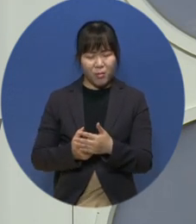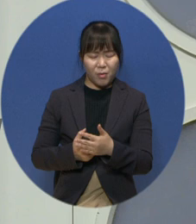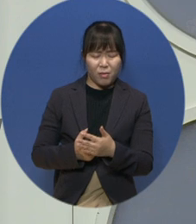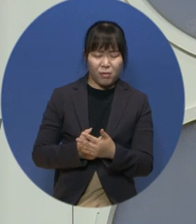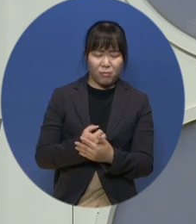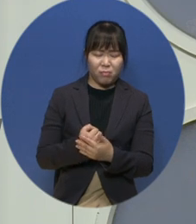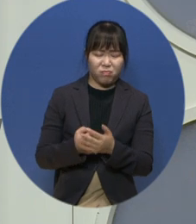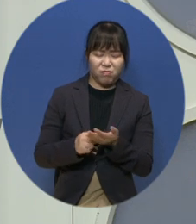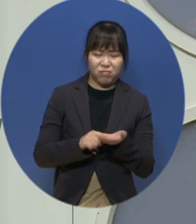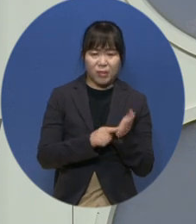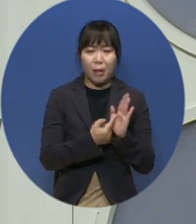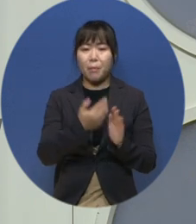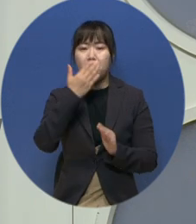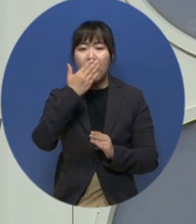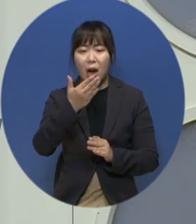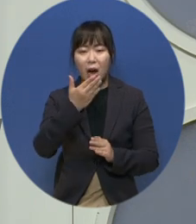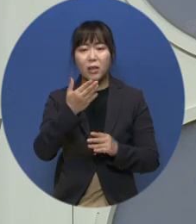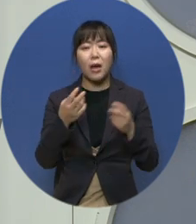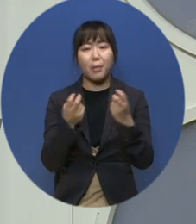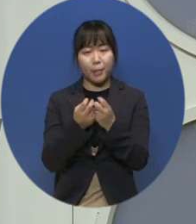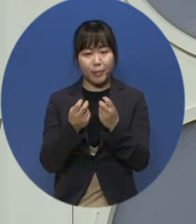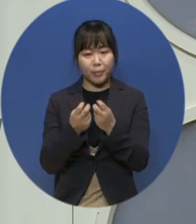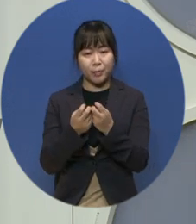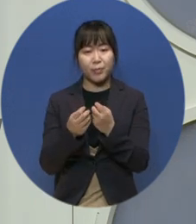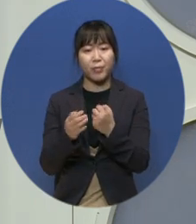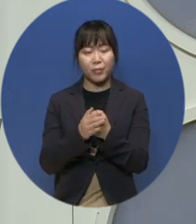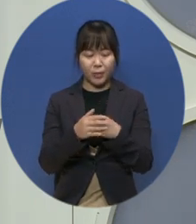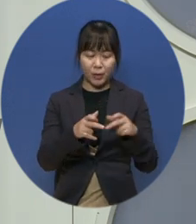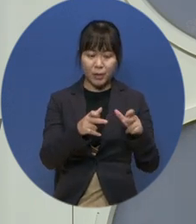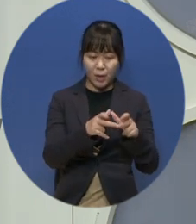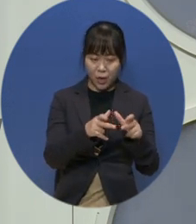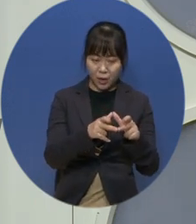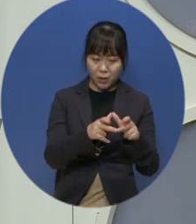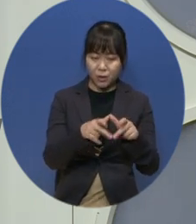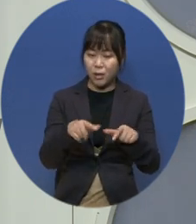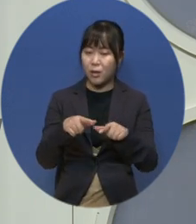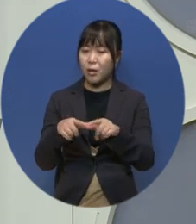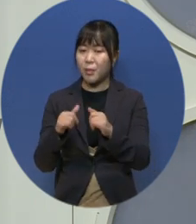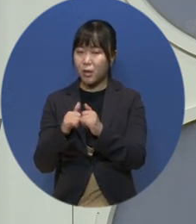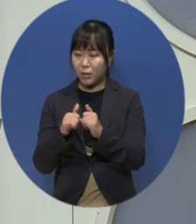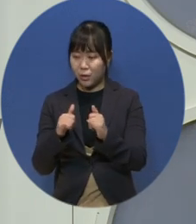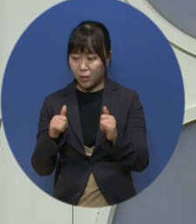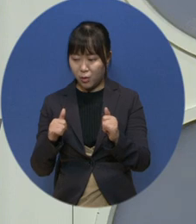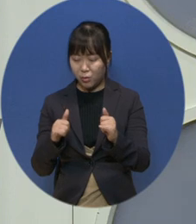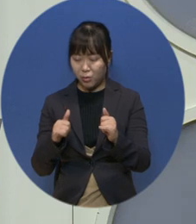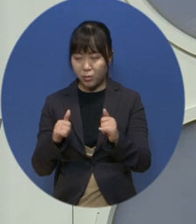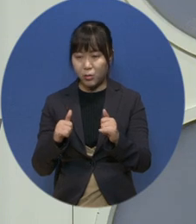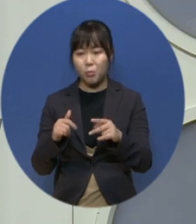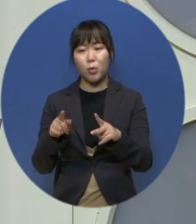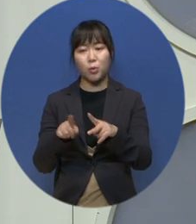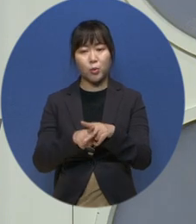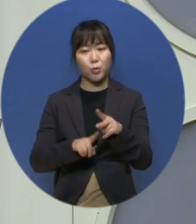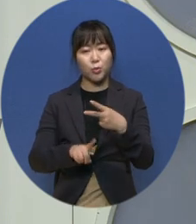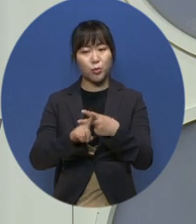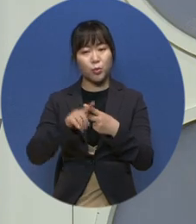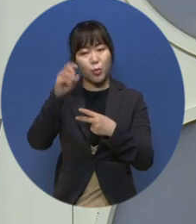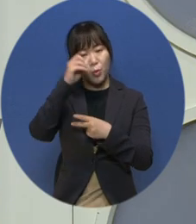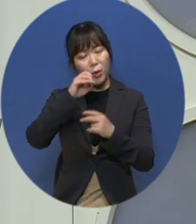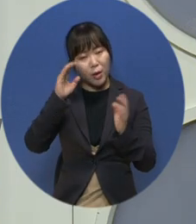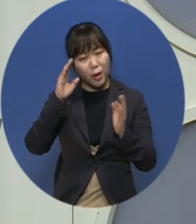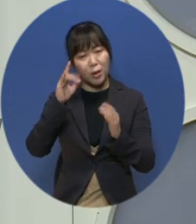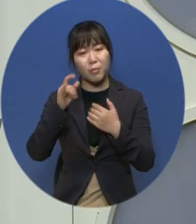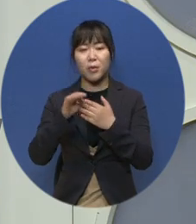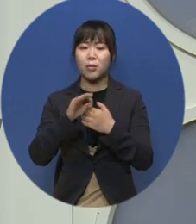표현할 수 있는 하나의 매체거든요. 그러니까 장애인이건 비장애인이건 그다음에 청소년이건